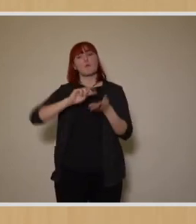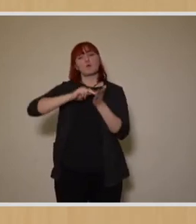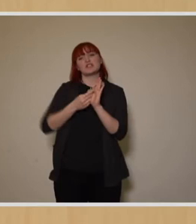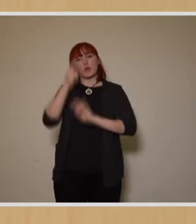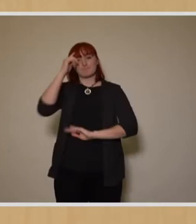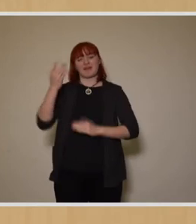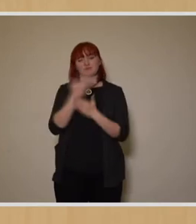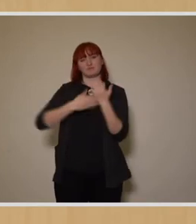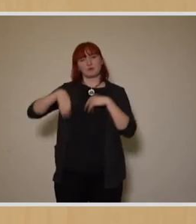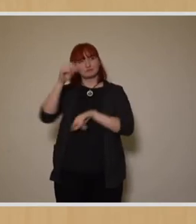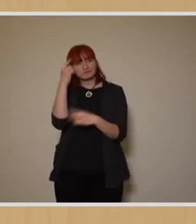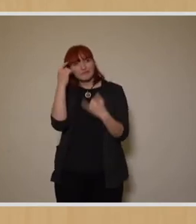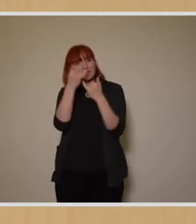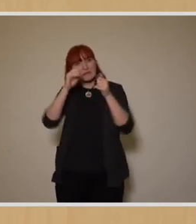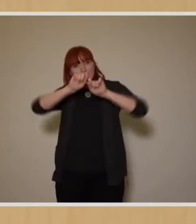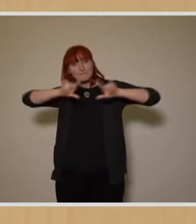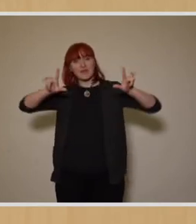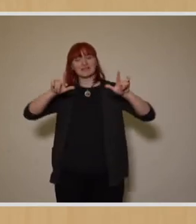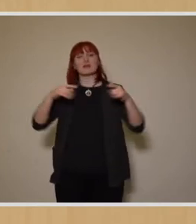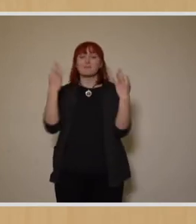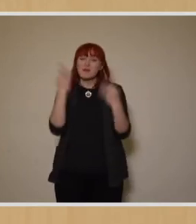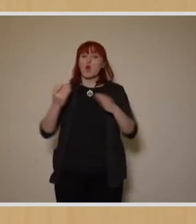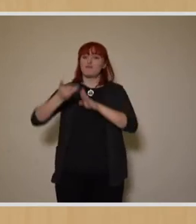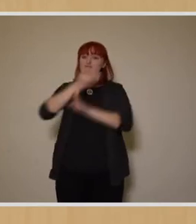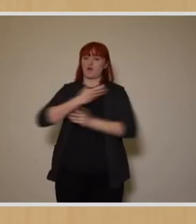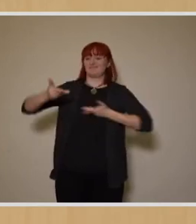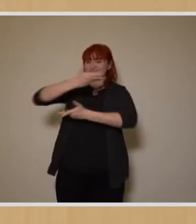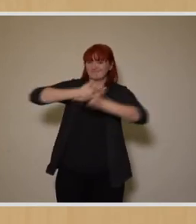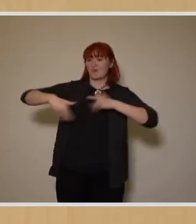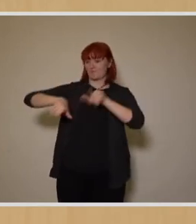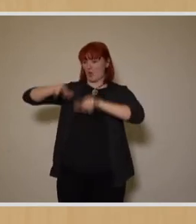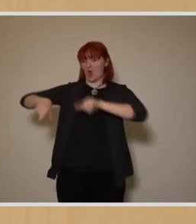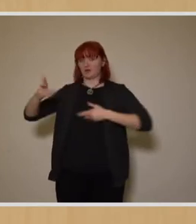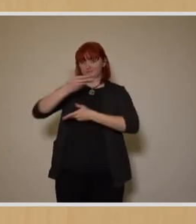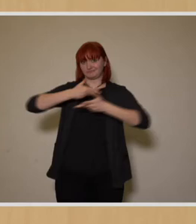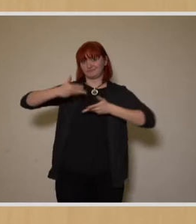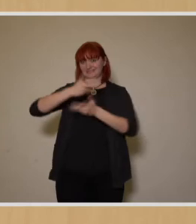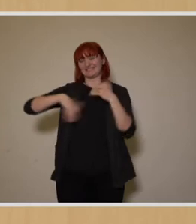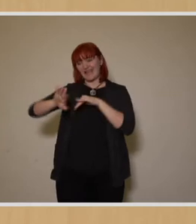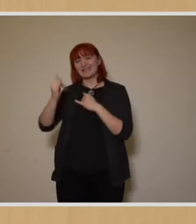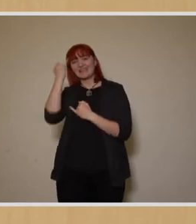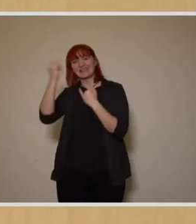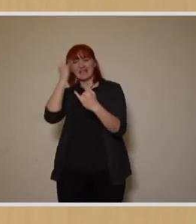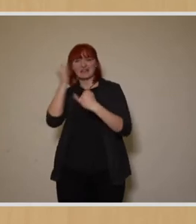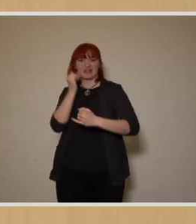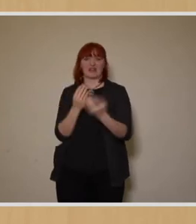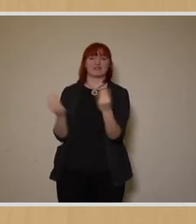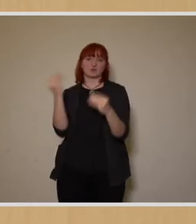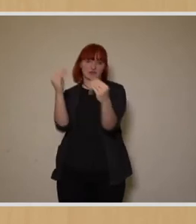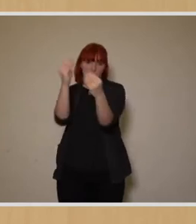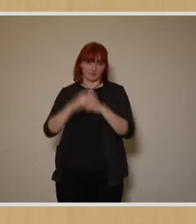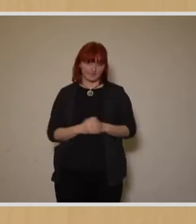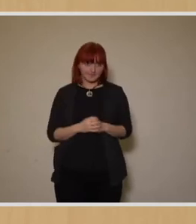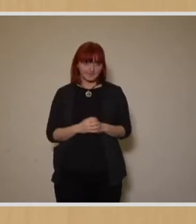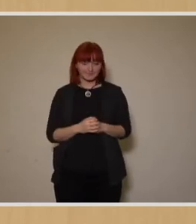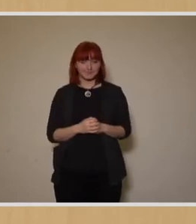auch aus dieser intensiven Auseinandersetzung mit den Bürgerinnen und Bürgern und derer Ideen speist.